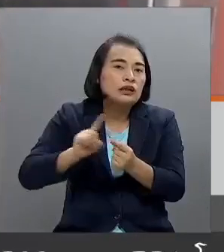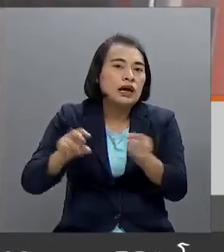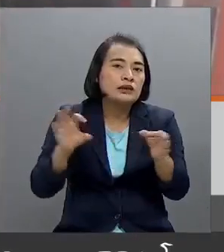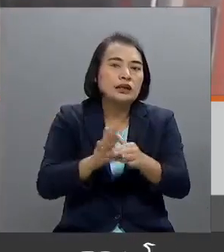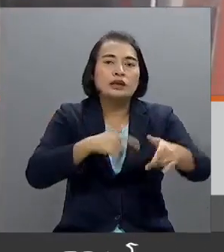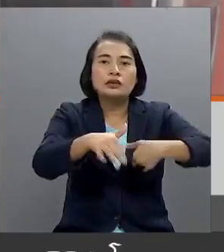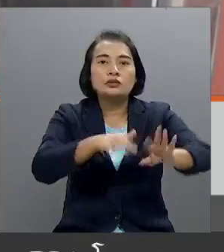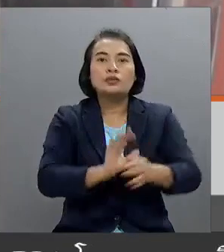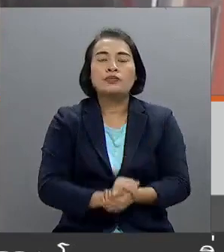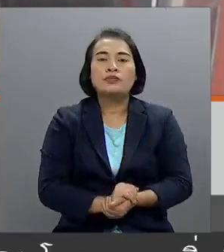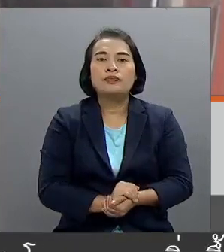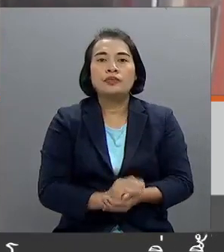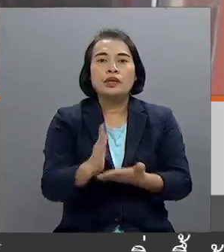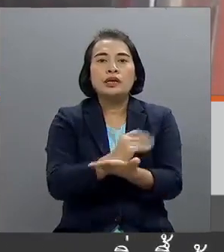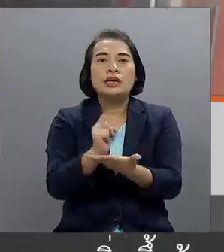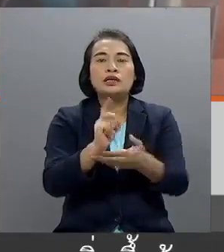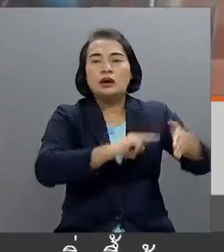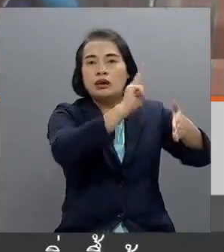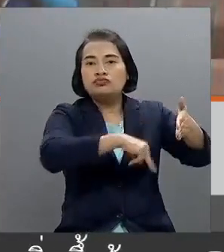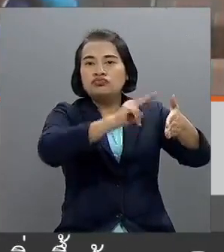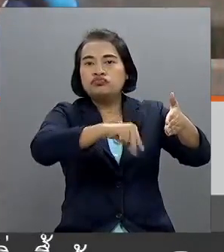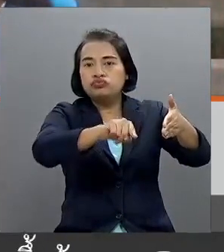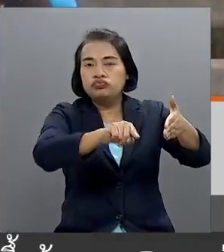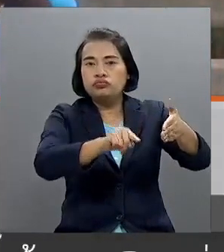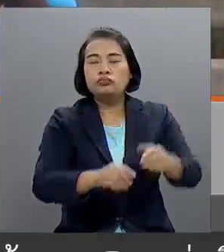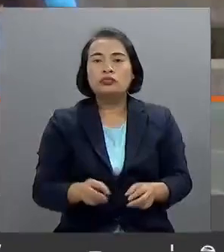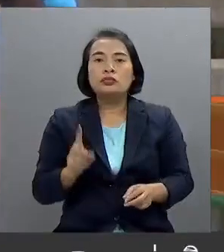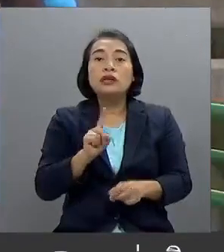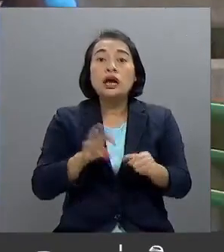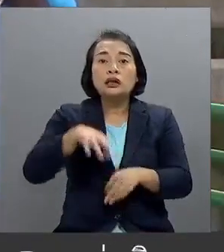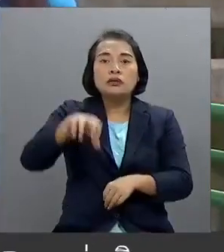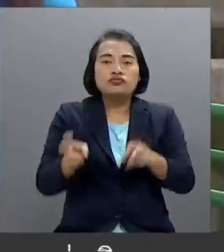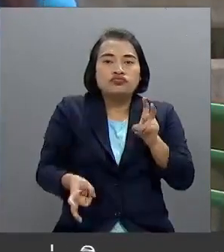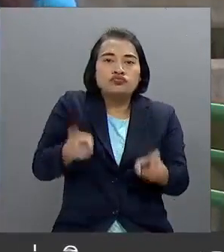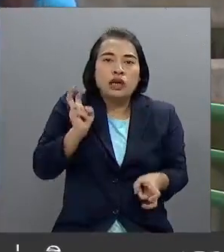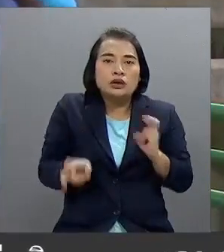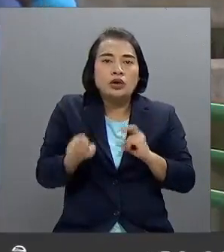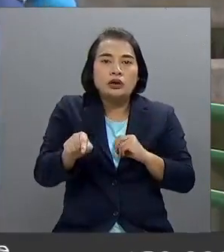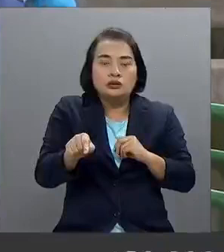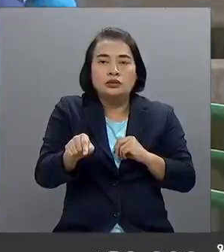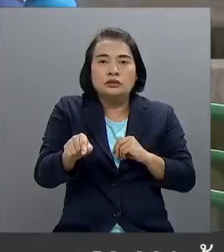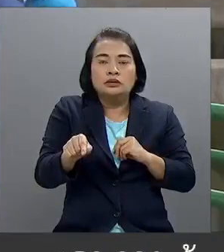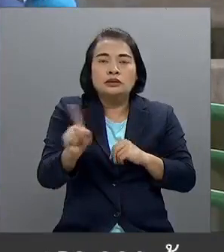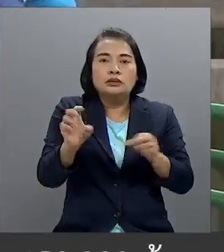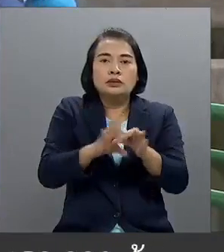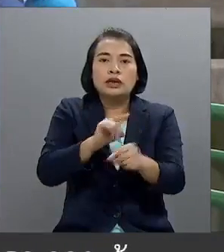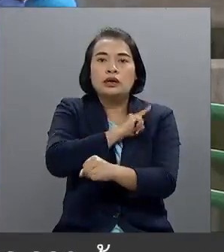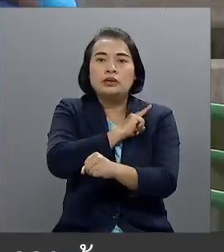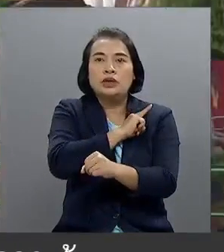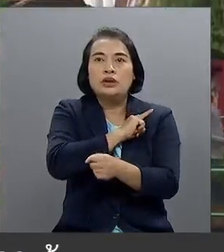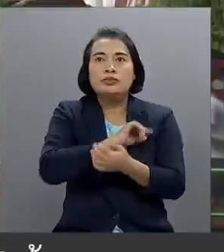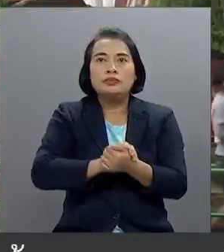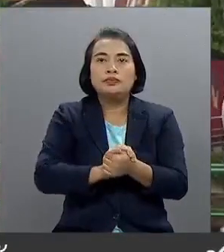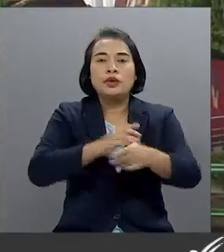ริมคลองที่เขตสาทรเป็นเจ้าภาพมาปักหมุดที่ชุมชนศรีสุริโยไทยเรียกรวมตัวศิลปินมากถึ